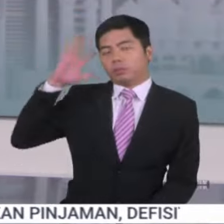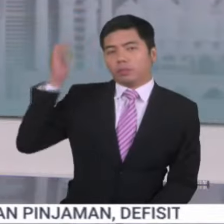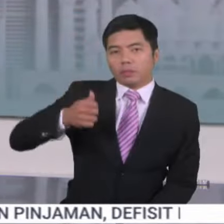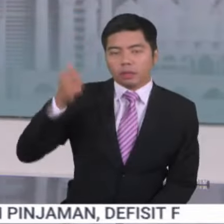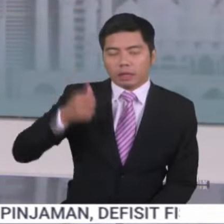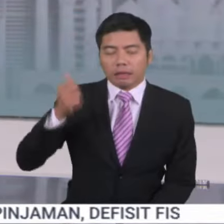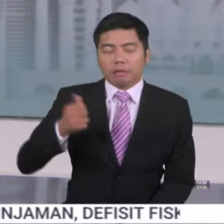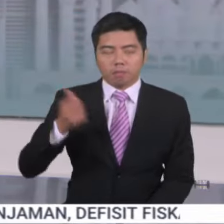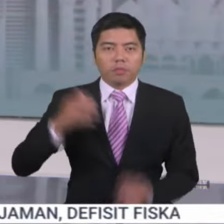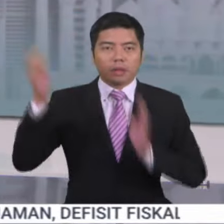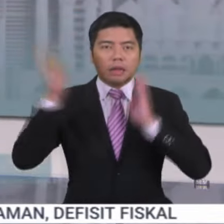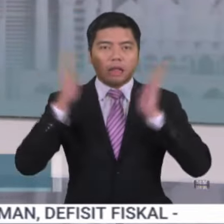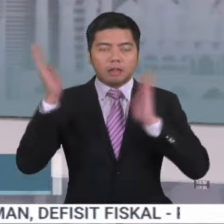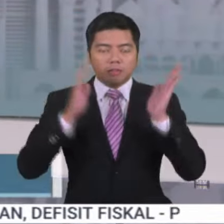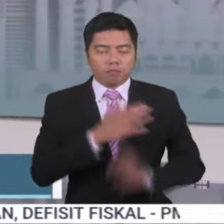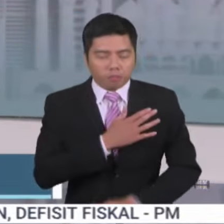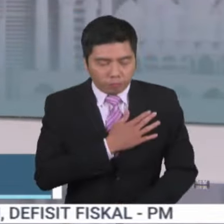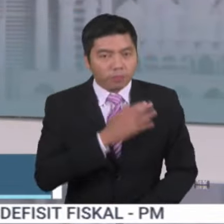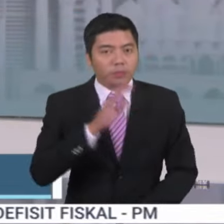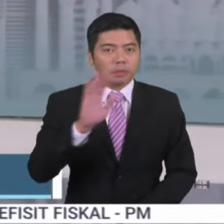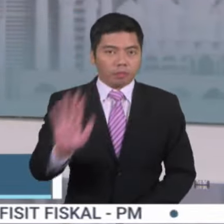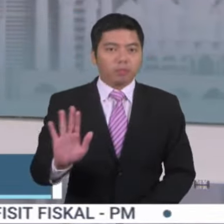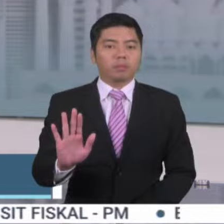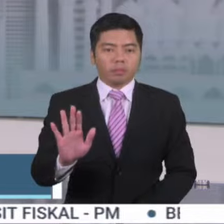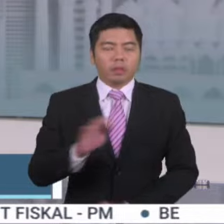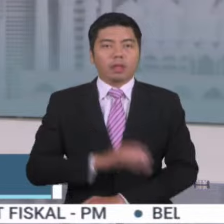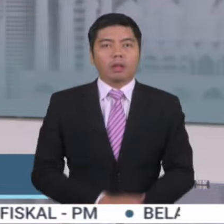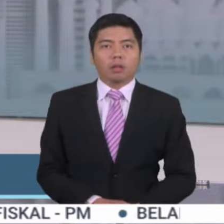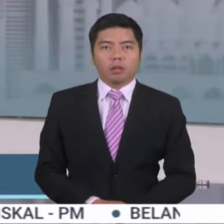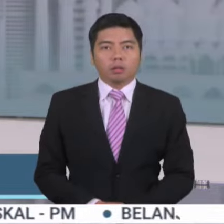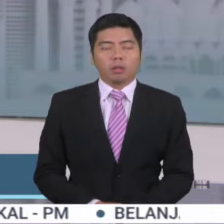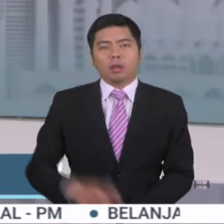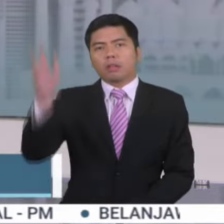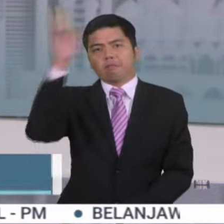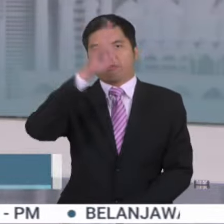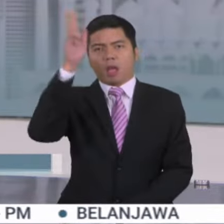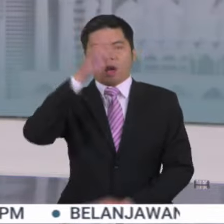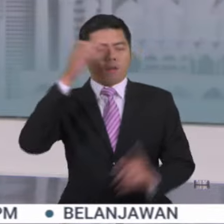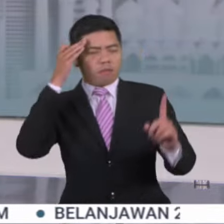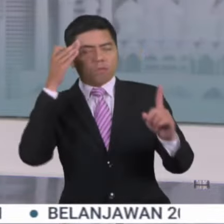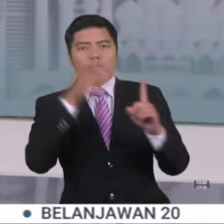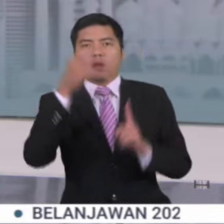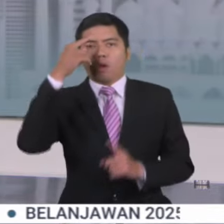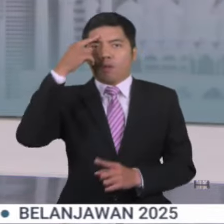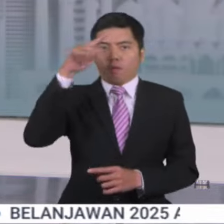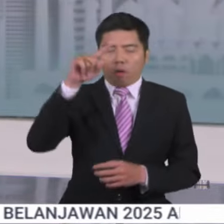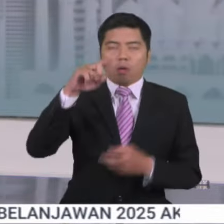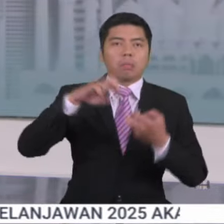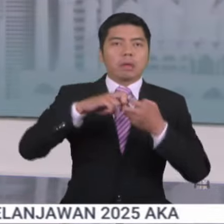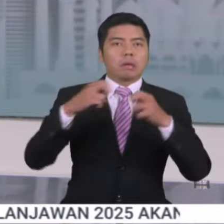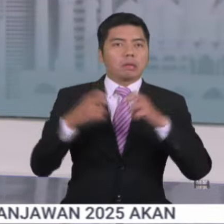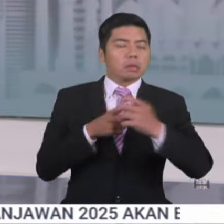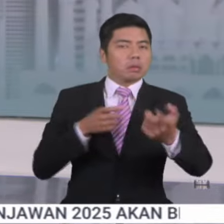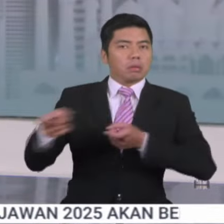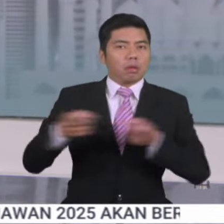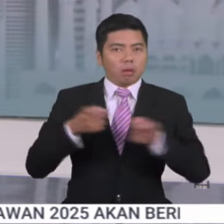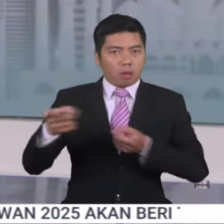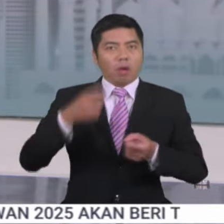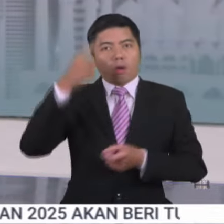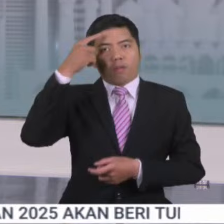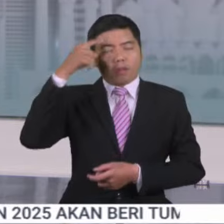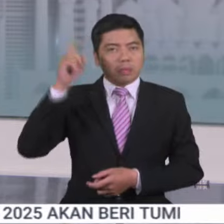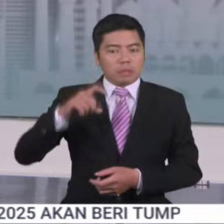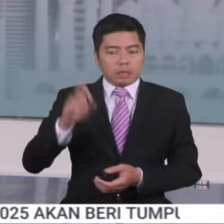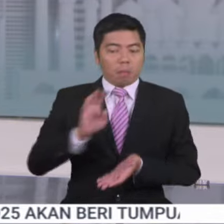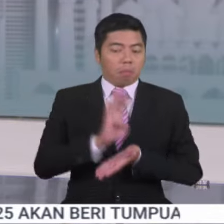Assalamualaikum, salam Malaysia Madani, saya Farhatul Ashati Osman. Kerajaan fokus kepada isu tata kelola bagi memastikan